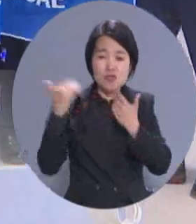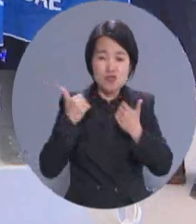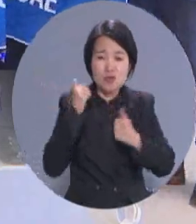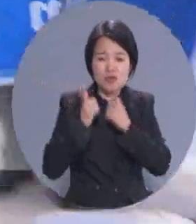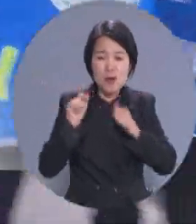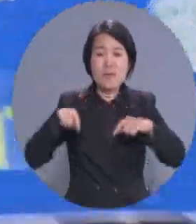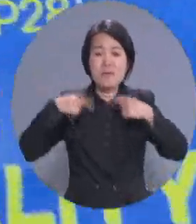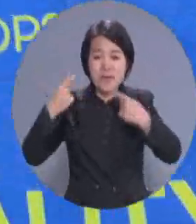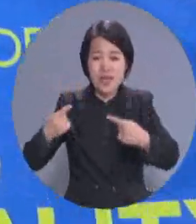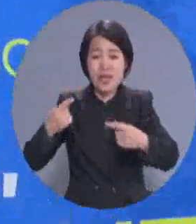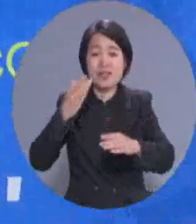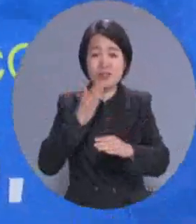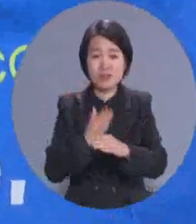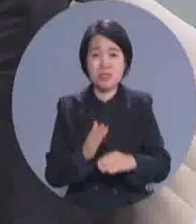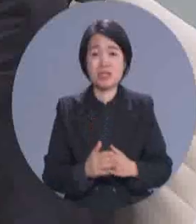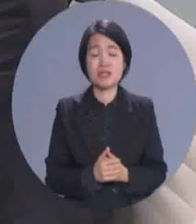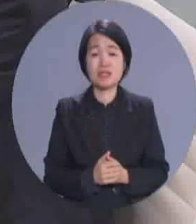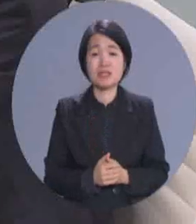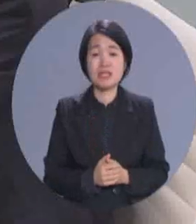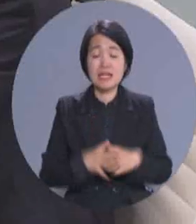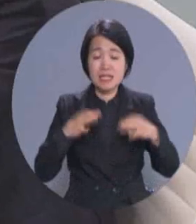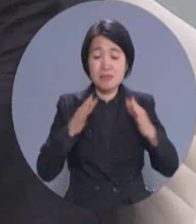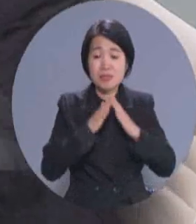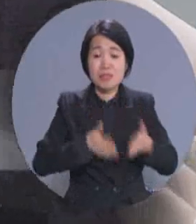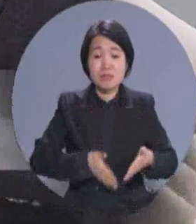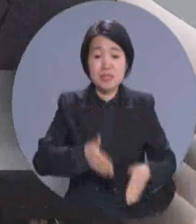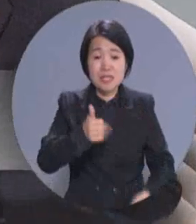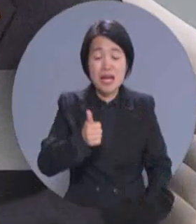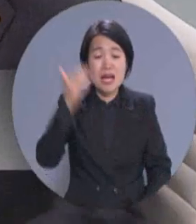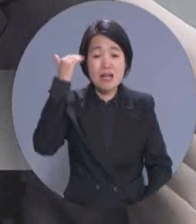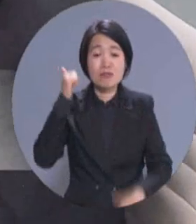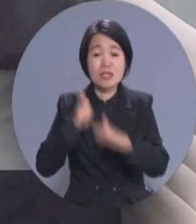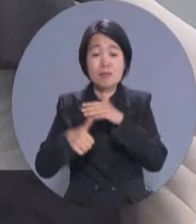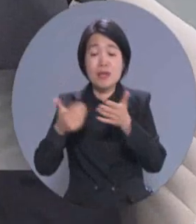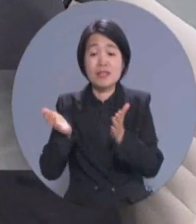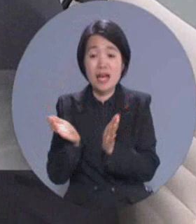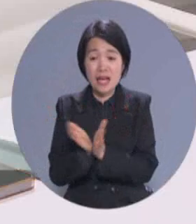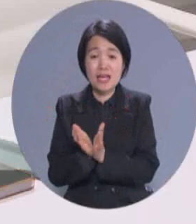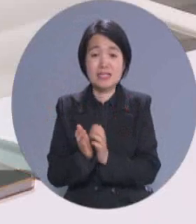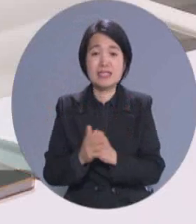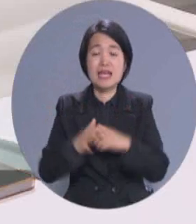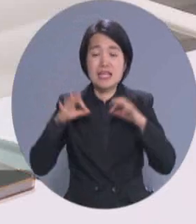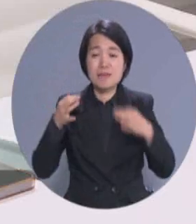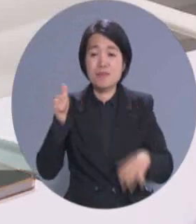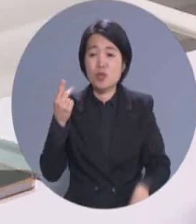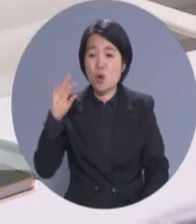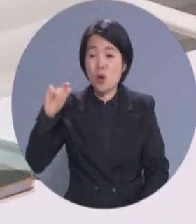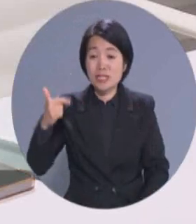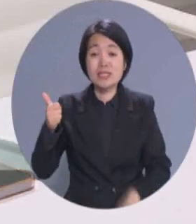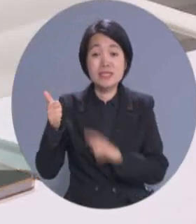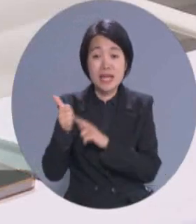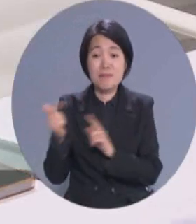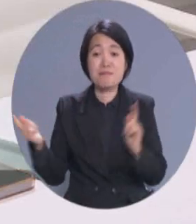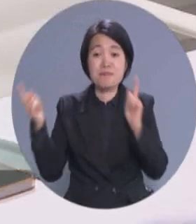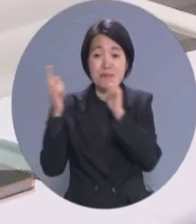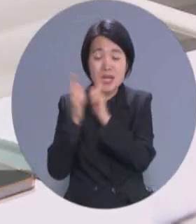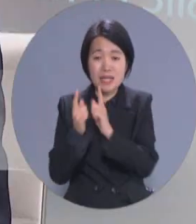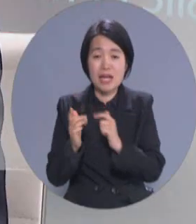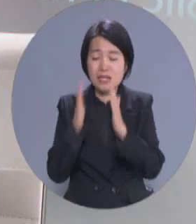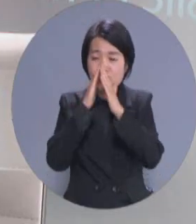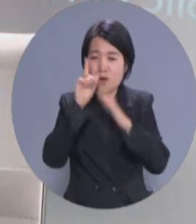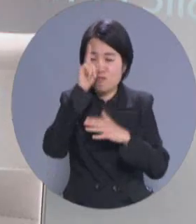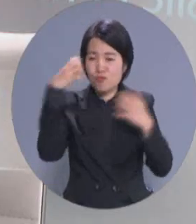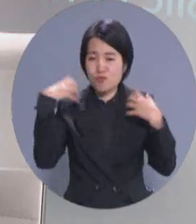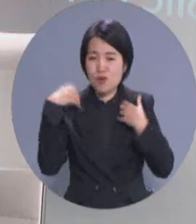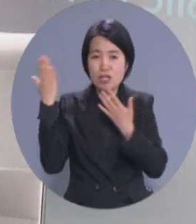본격 뛰어들었습니다. 김용록 전남지사는 우리나라 대표단으로 참석한 김효은 기후변화대사를 만나 정부